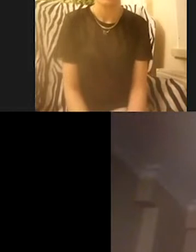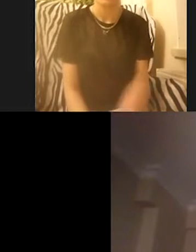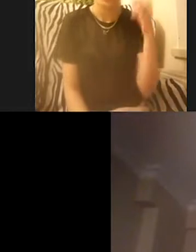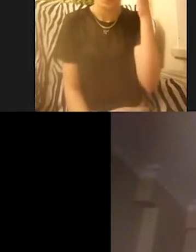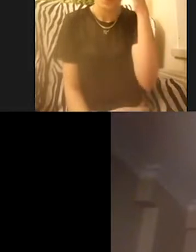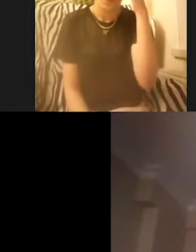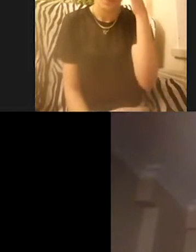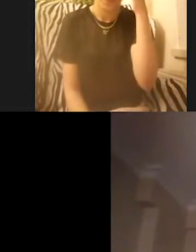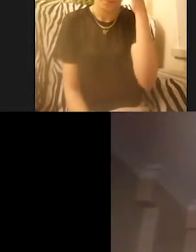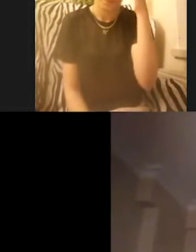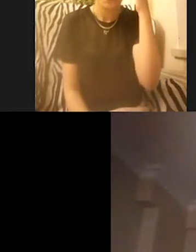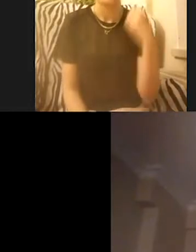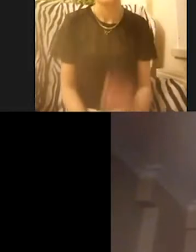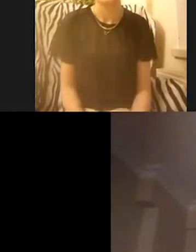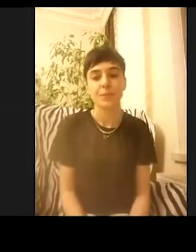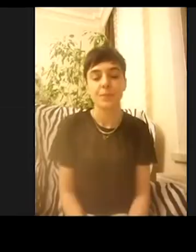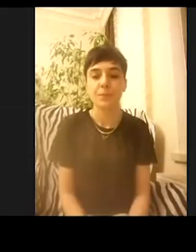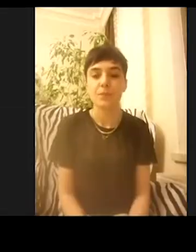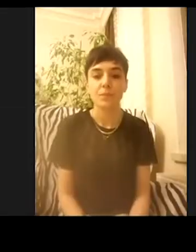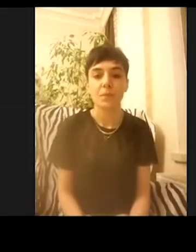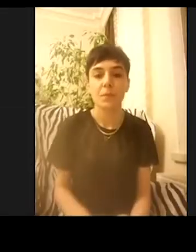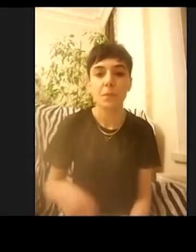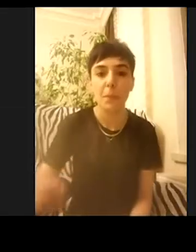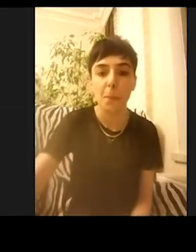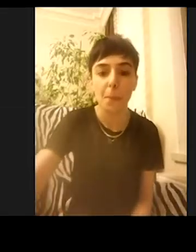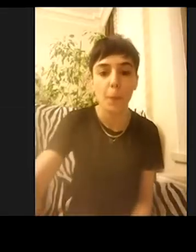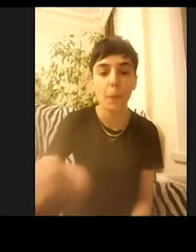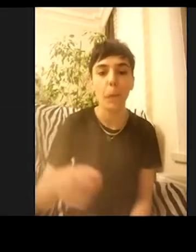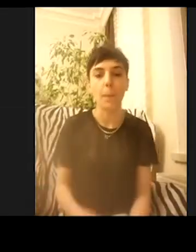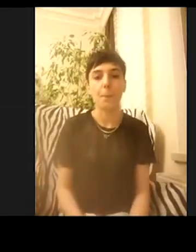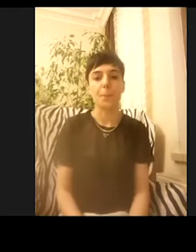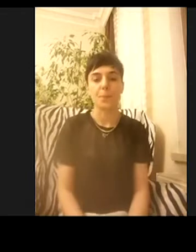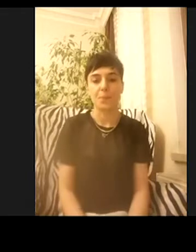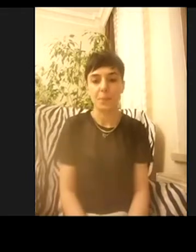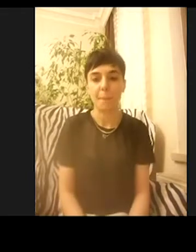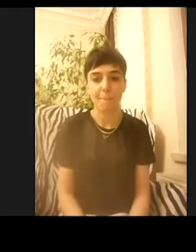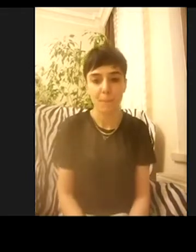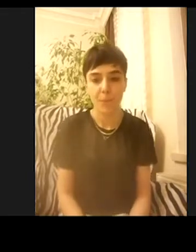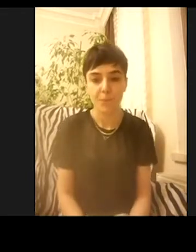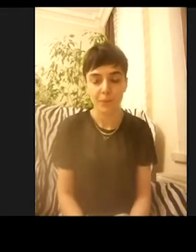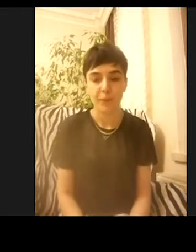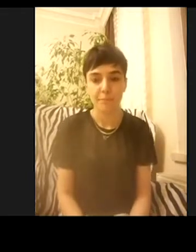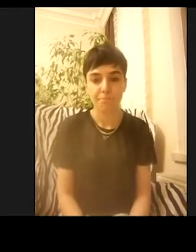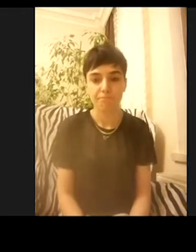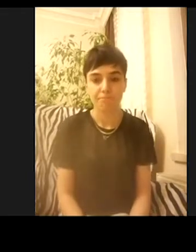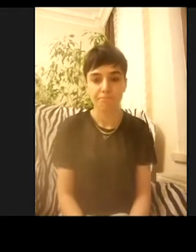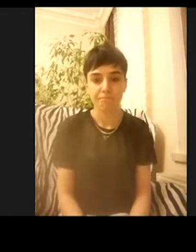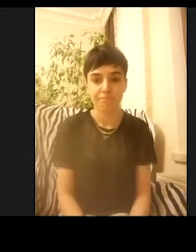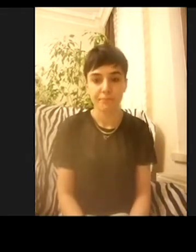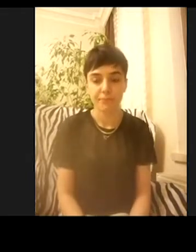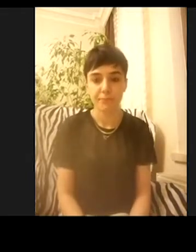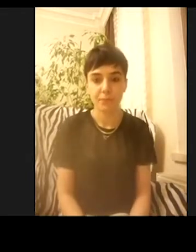So we just put the works online of the